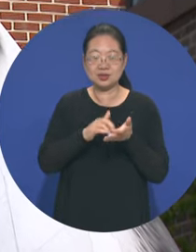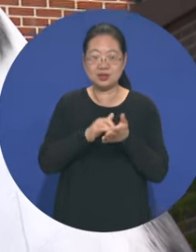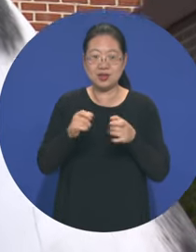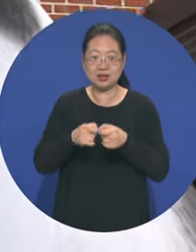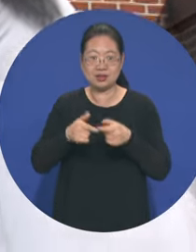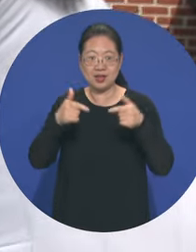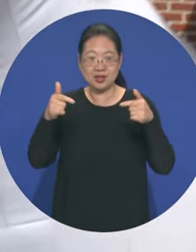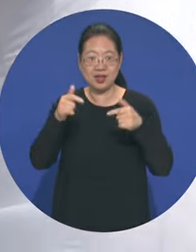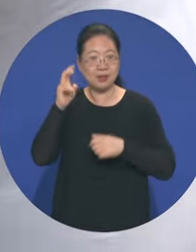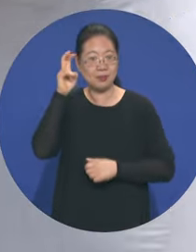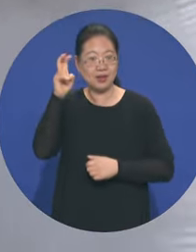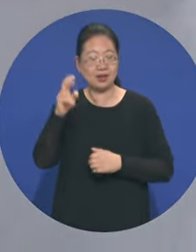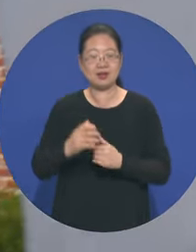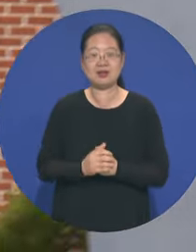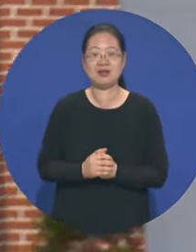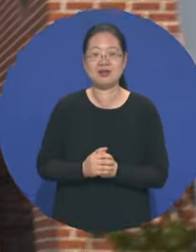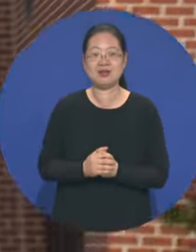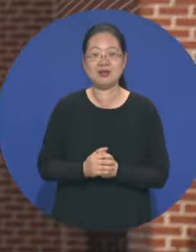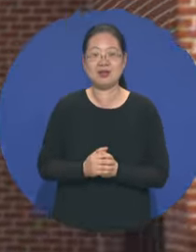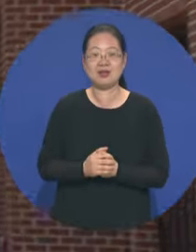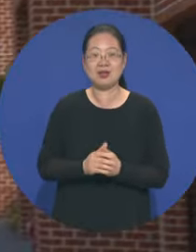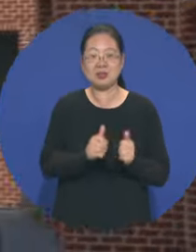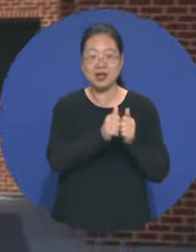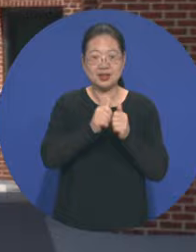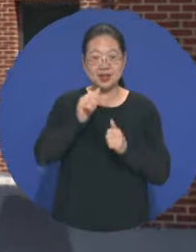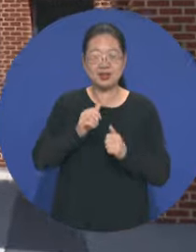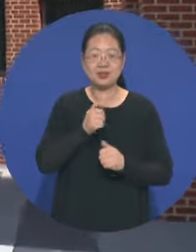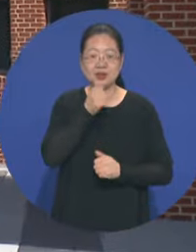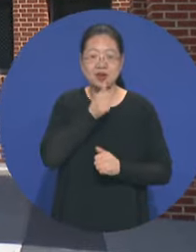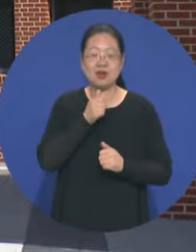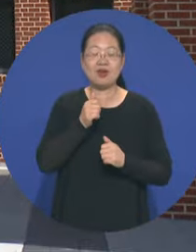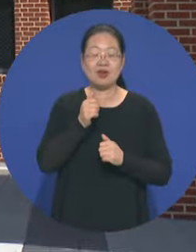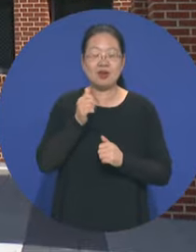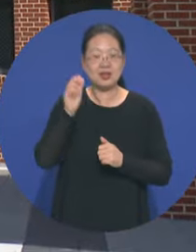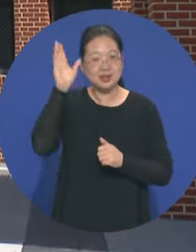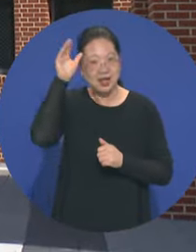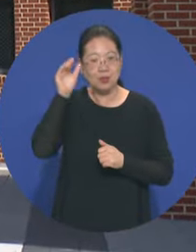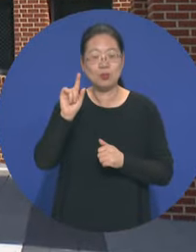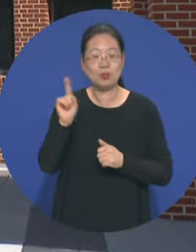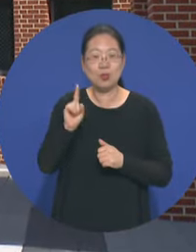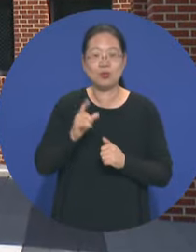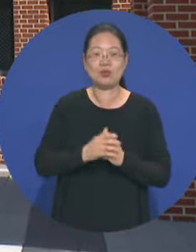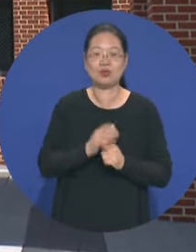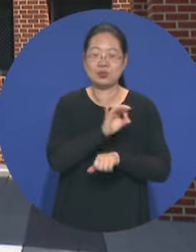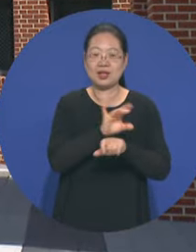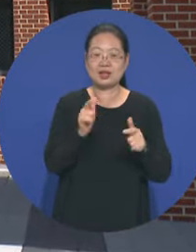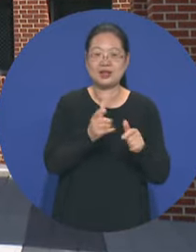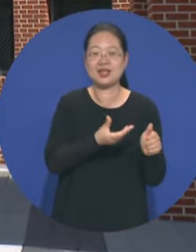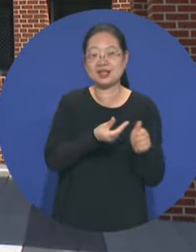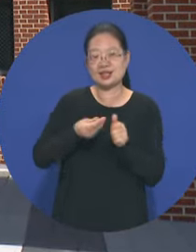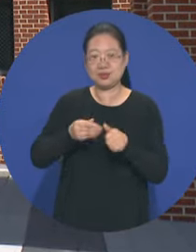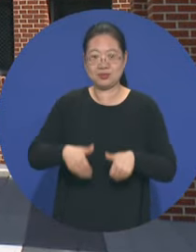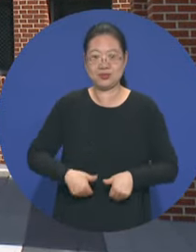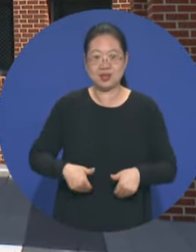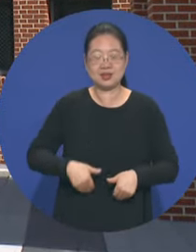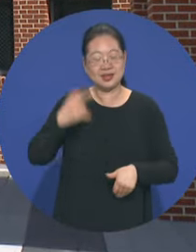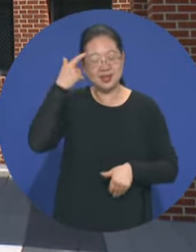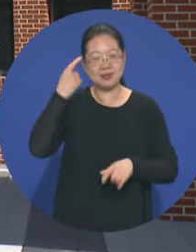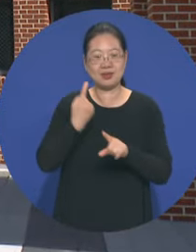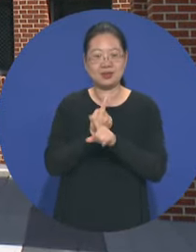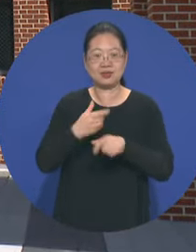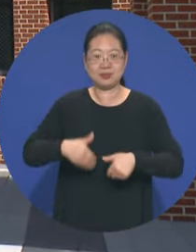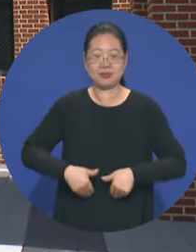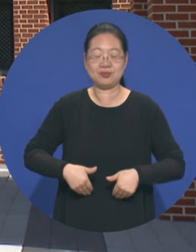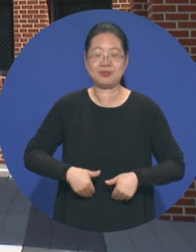양육 인구가 지속적으로 증가할 거라는 전망이 나오는 가운데 반려견에 이어 발려도 구매가 아닌 입양해야 한다는 인식이 필요한